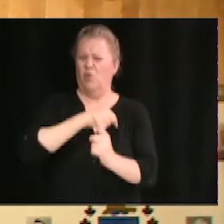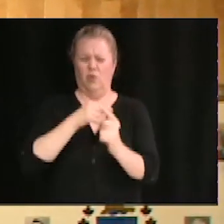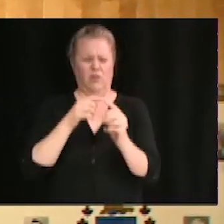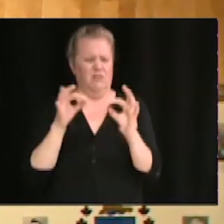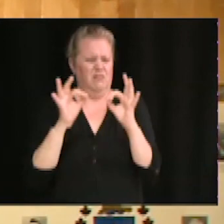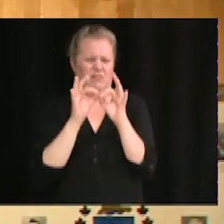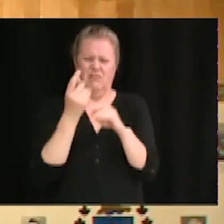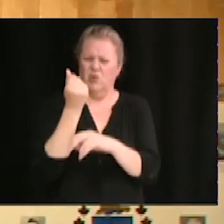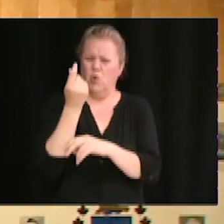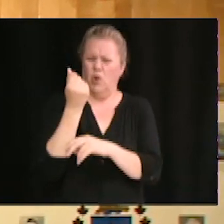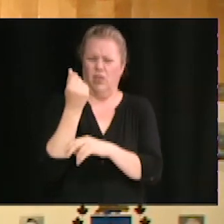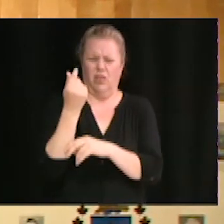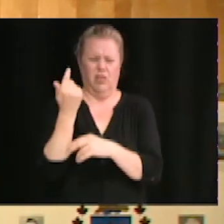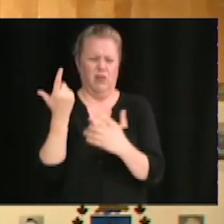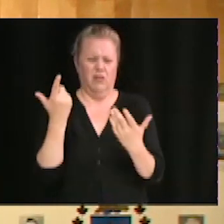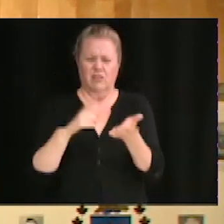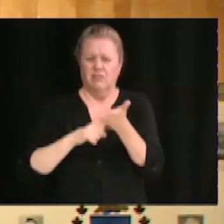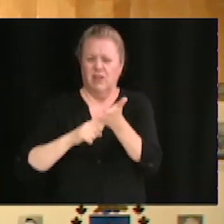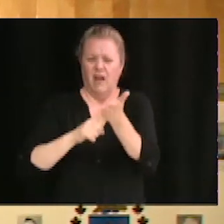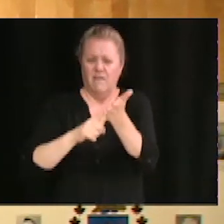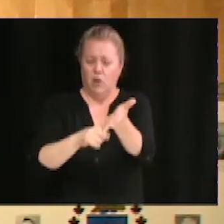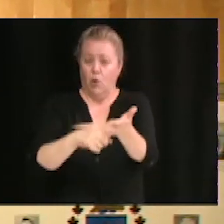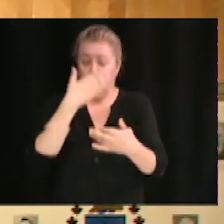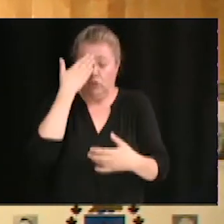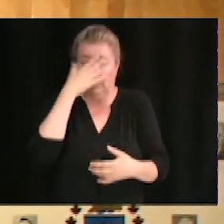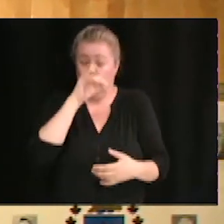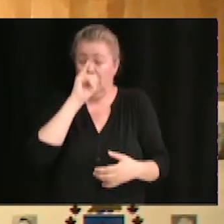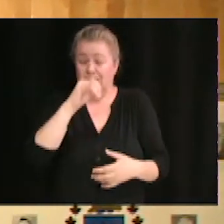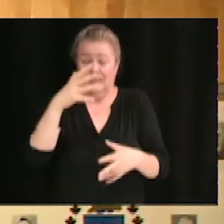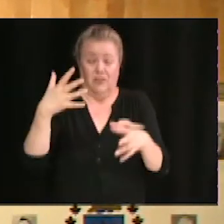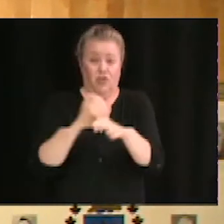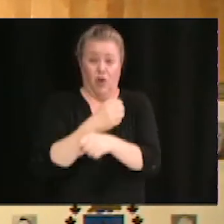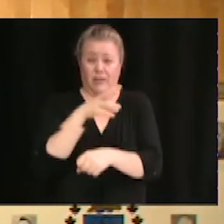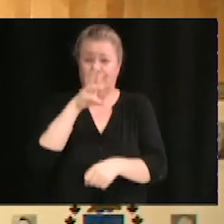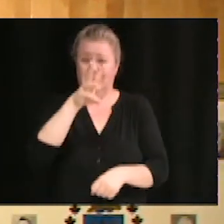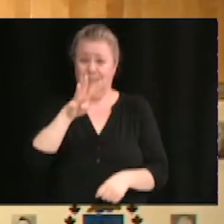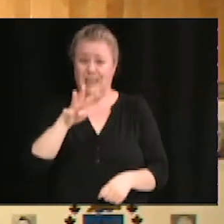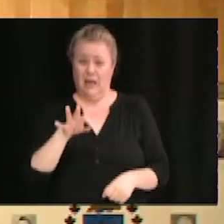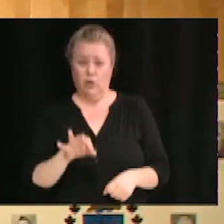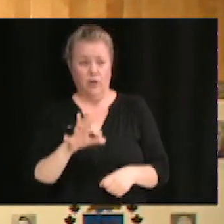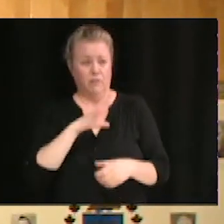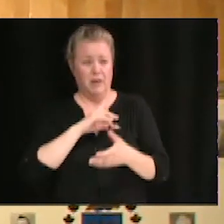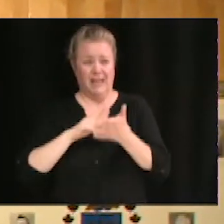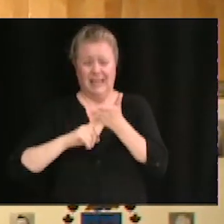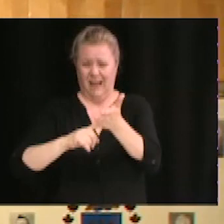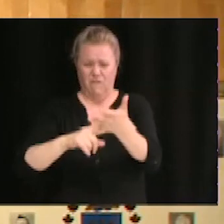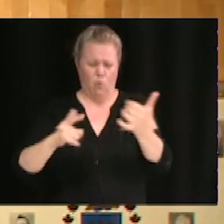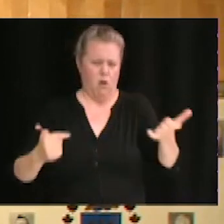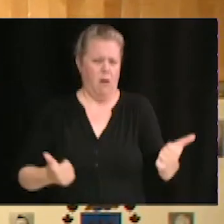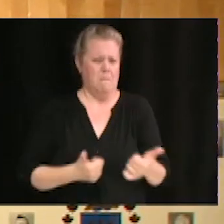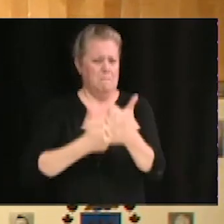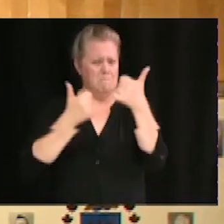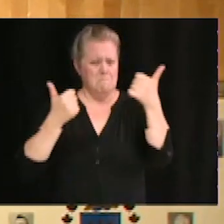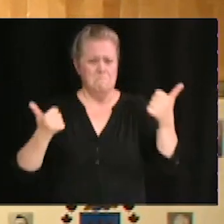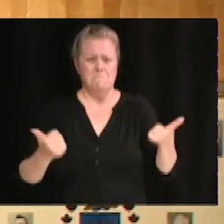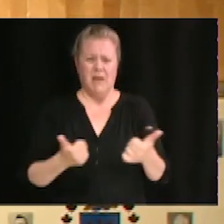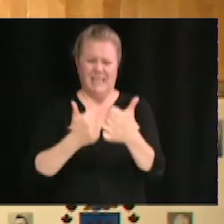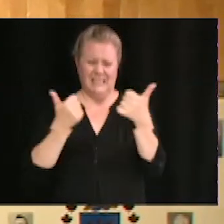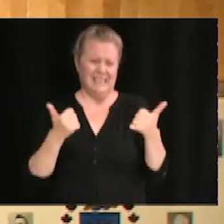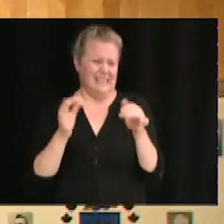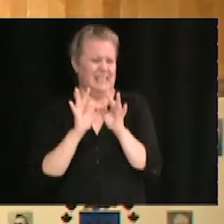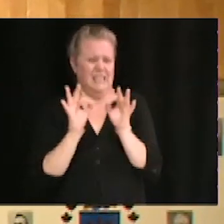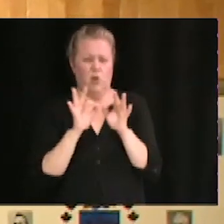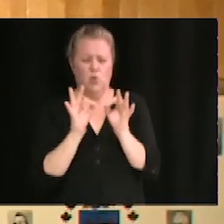ça, ces travaux-là? On dirait que, je ne pas si on a gagné à la 6,49 à l'automax, mais il y des travaux pas à peu près. Ça